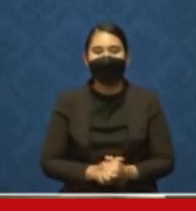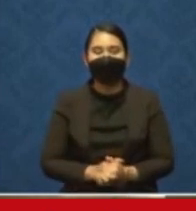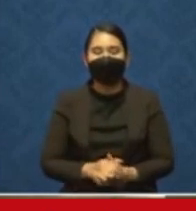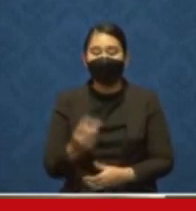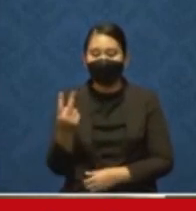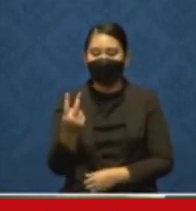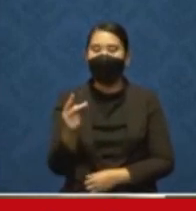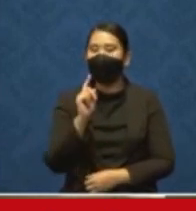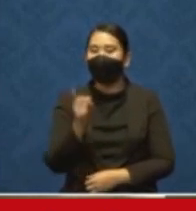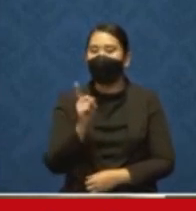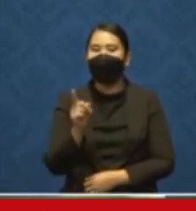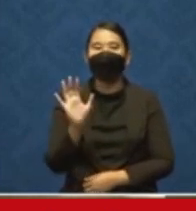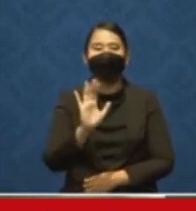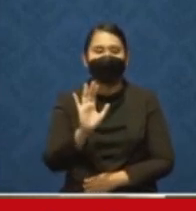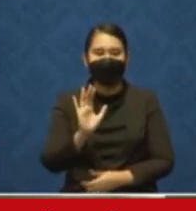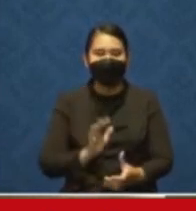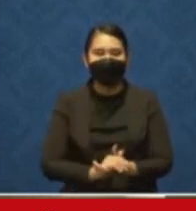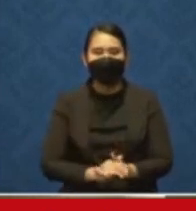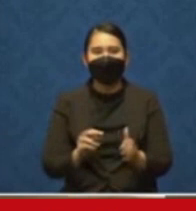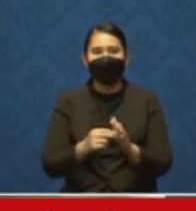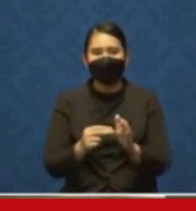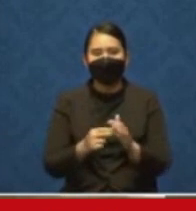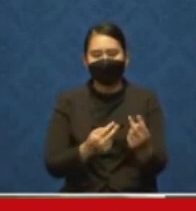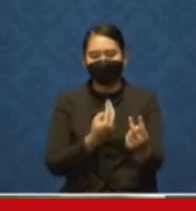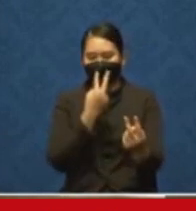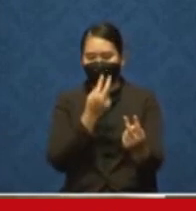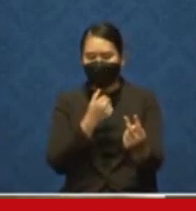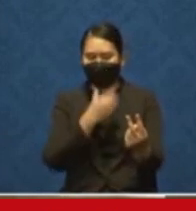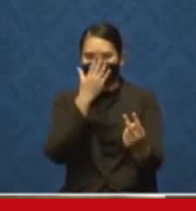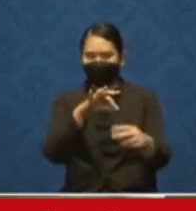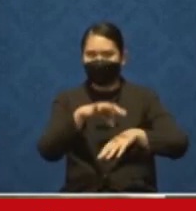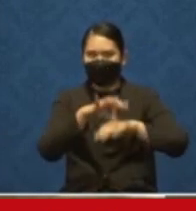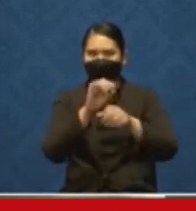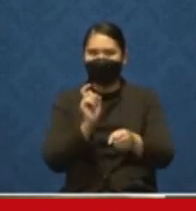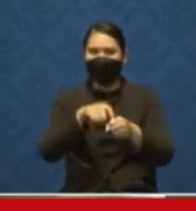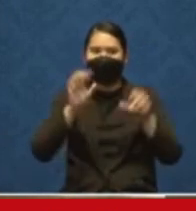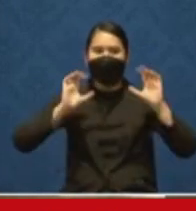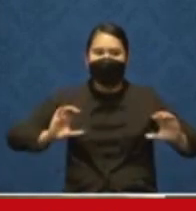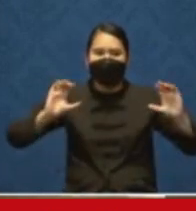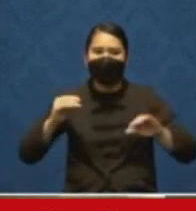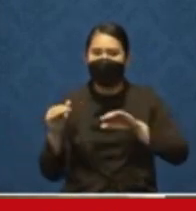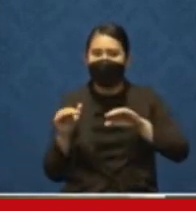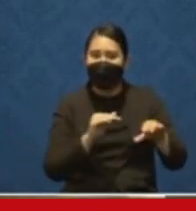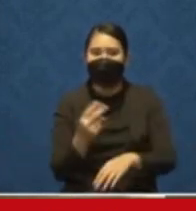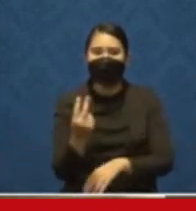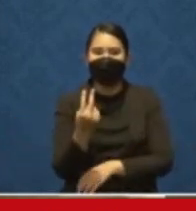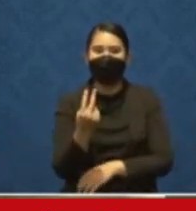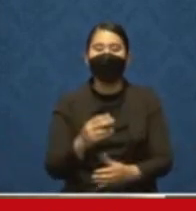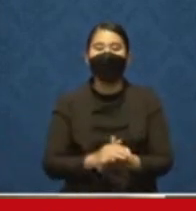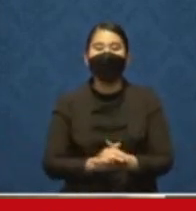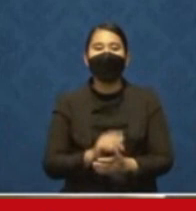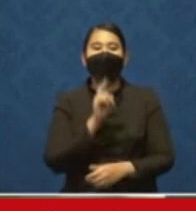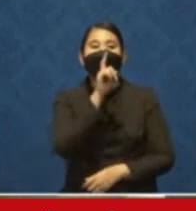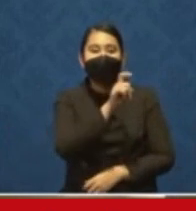กล้องมีนอกมีในนั่นก็คือเราไม่ประมาทเด็กแต่ไม่